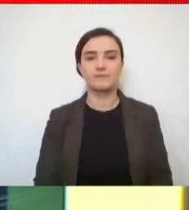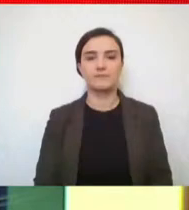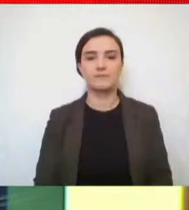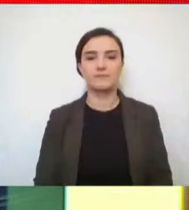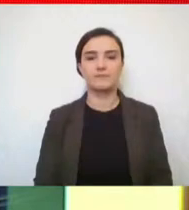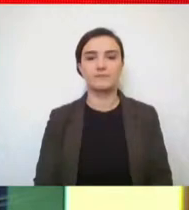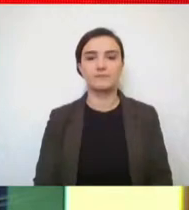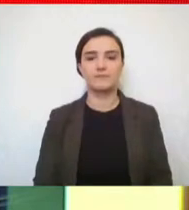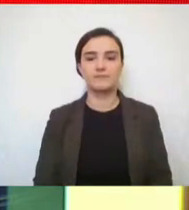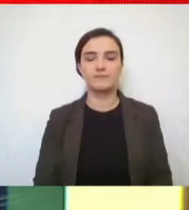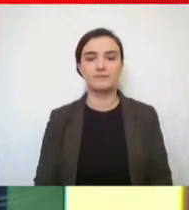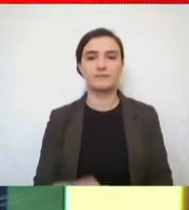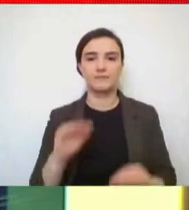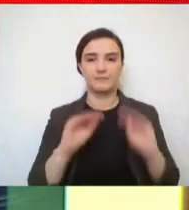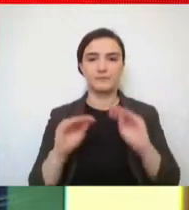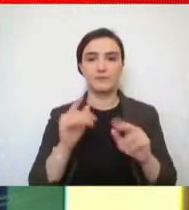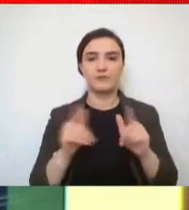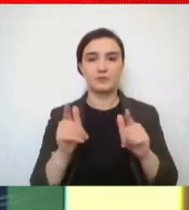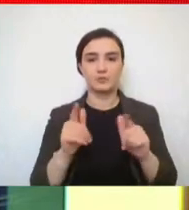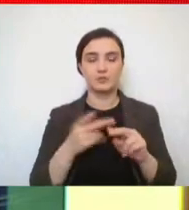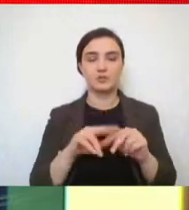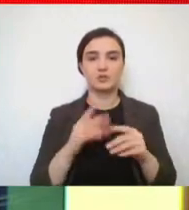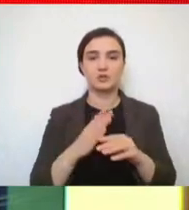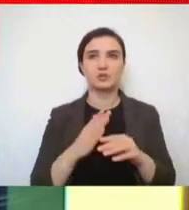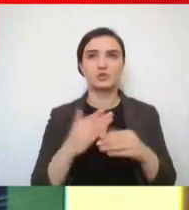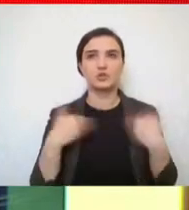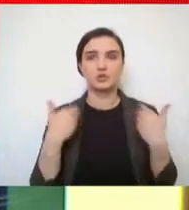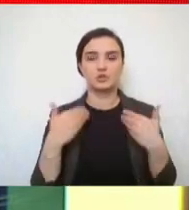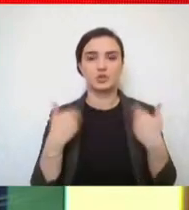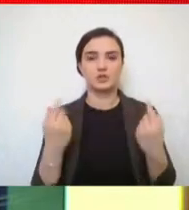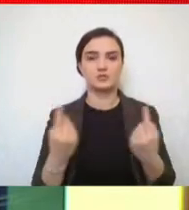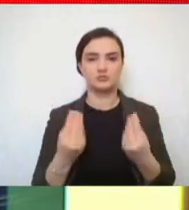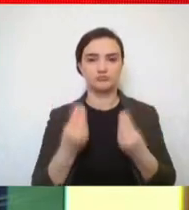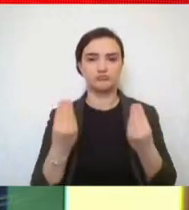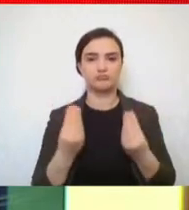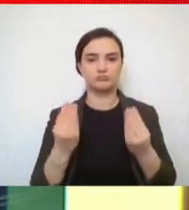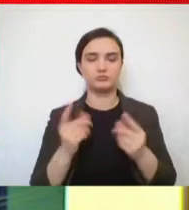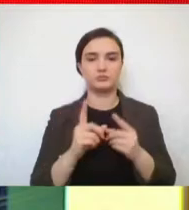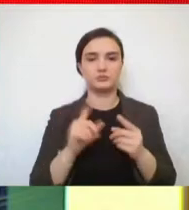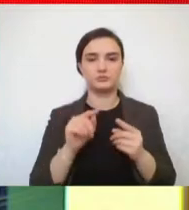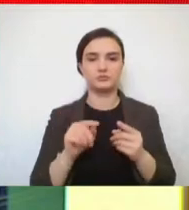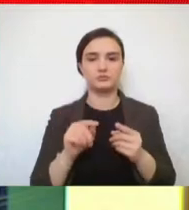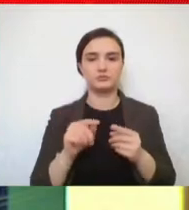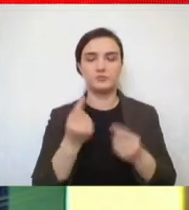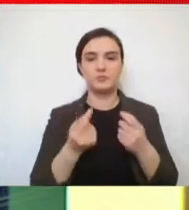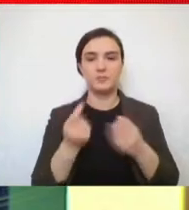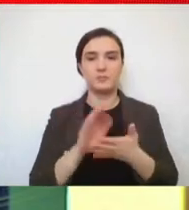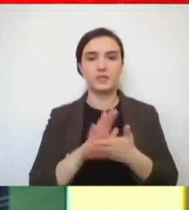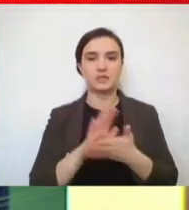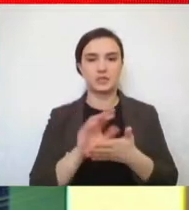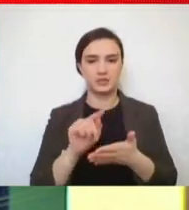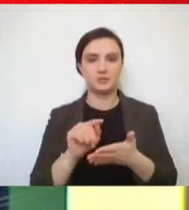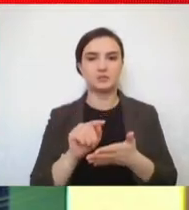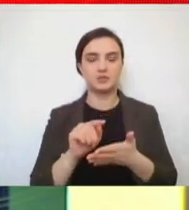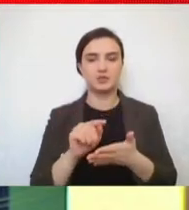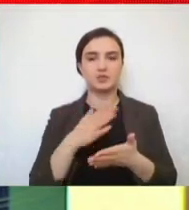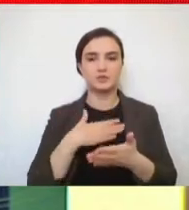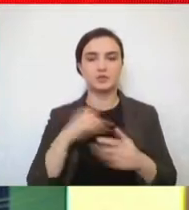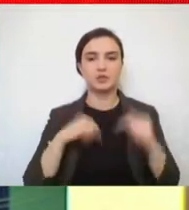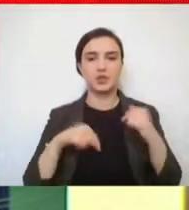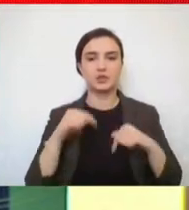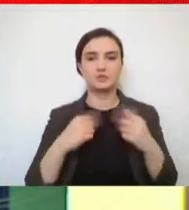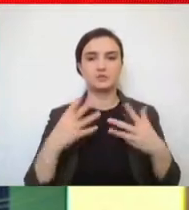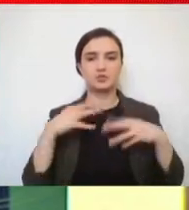ძირითადი კერძით, ეს არის ცოცხალი წყარო ბაქტერიებისა, რომელიც ჩვენს ორგანიზმში